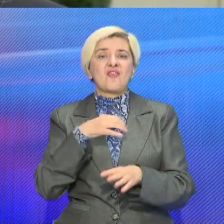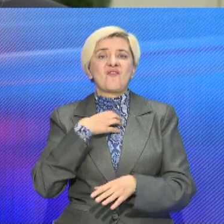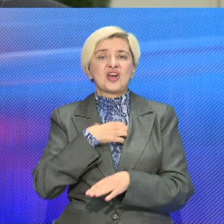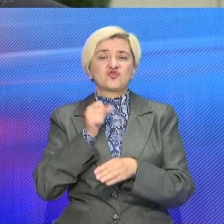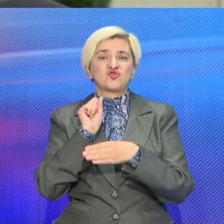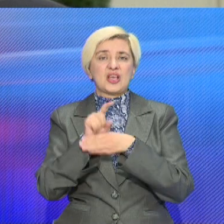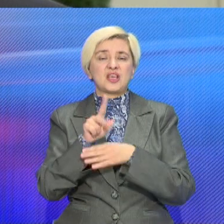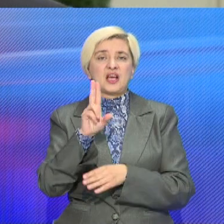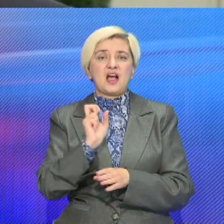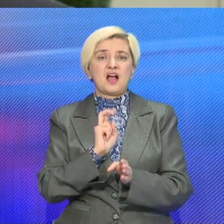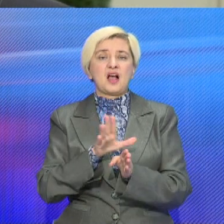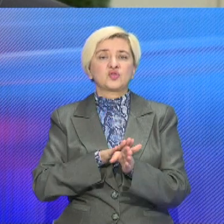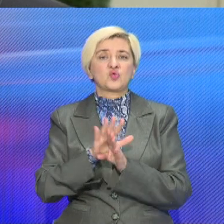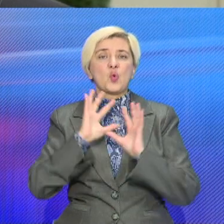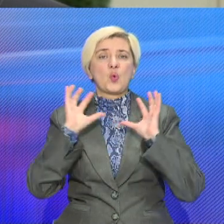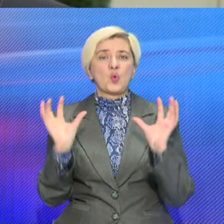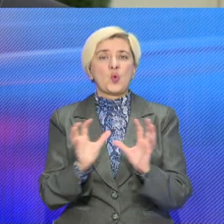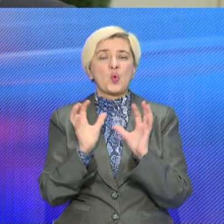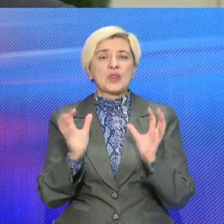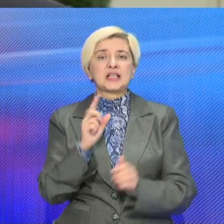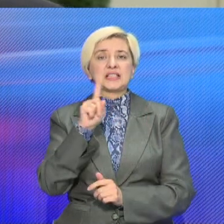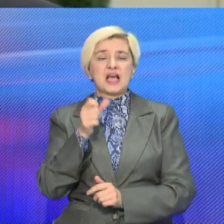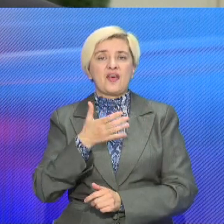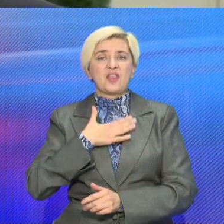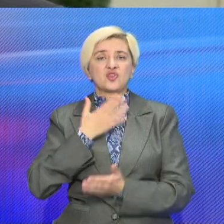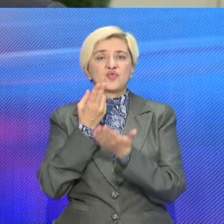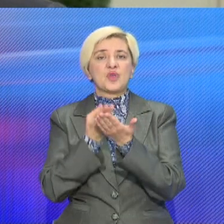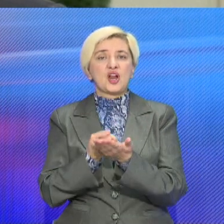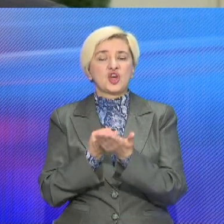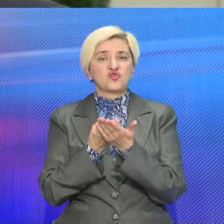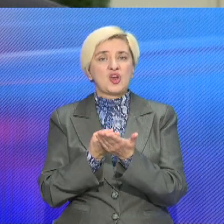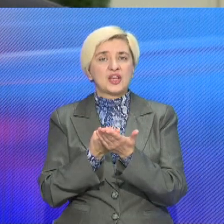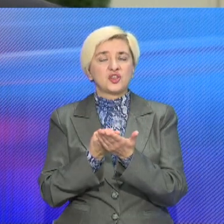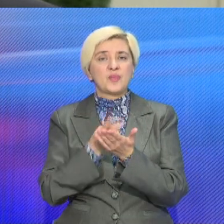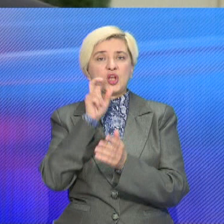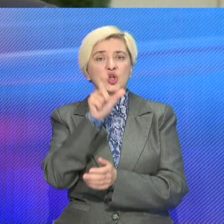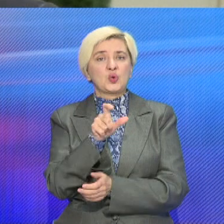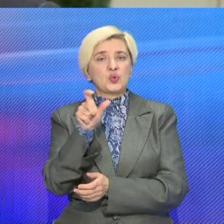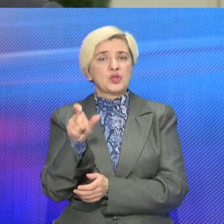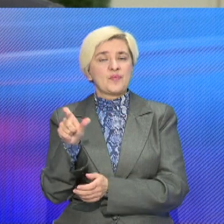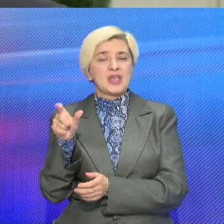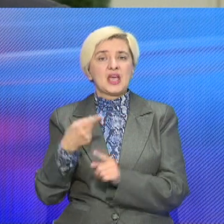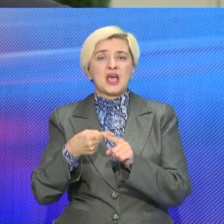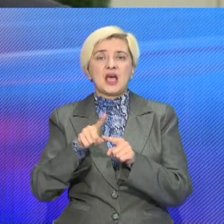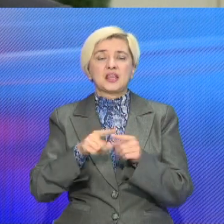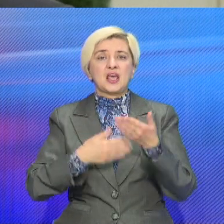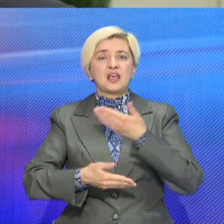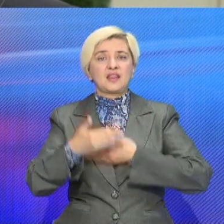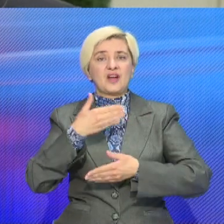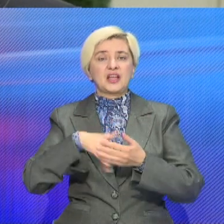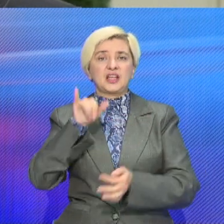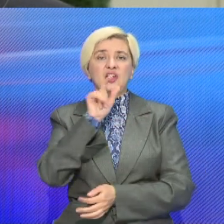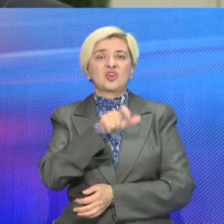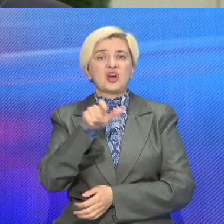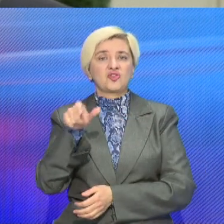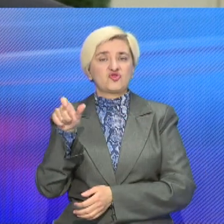как осуществление ухода за нашими лежачими людьми, это инвалиды и граждане